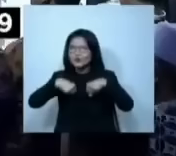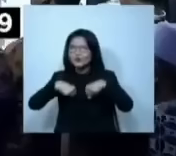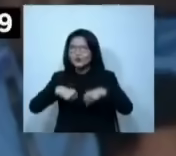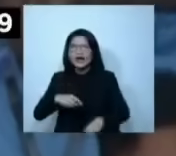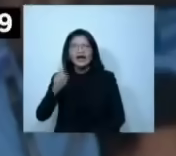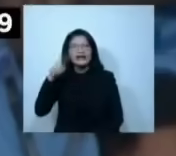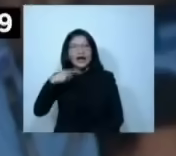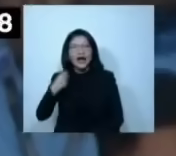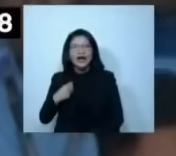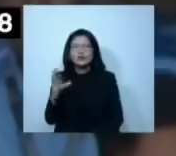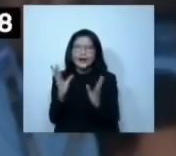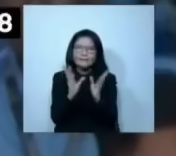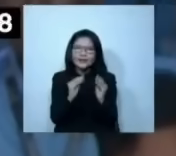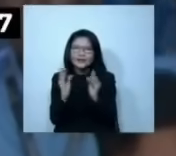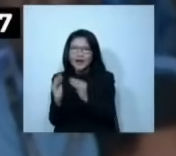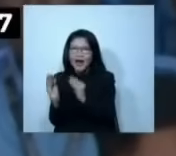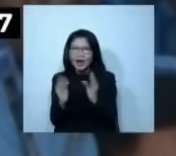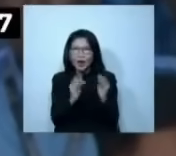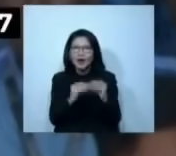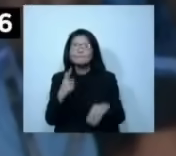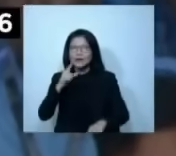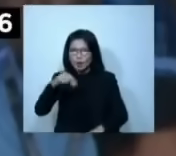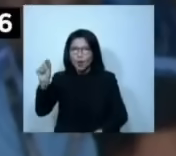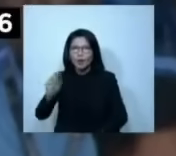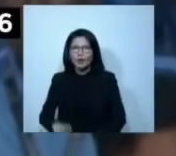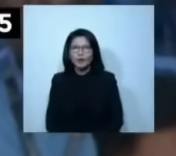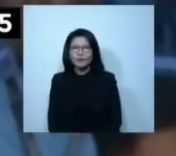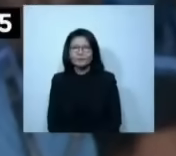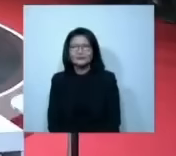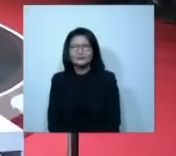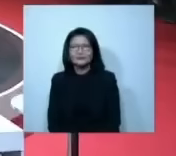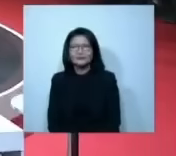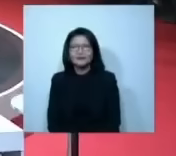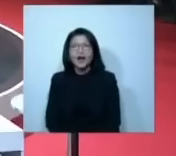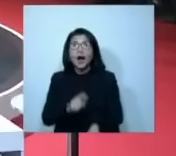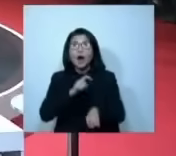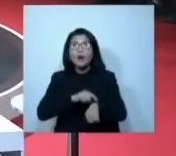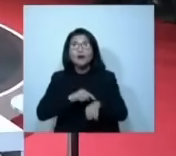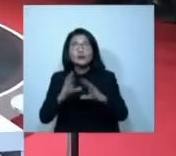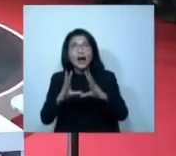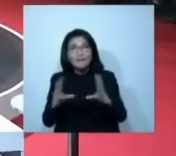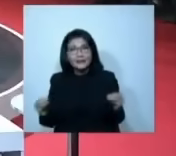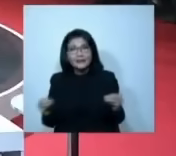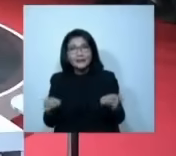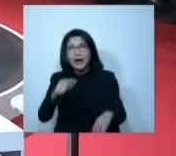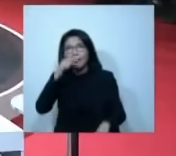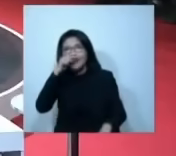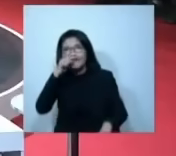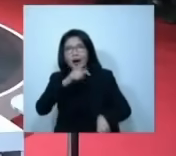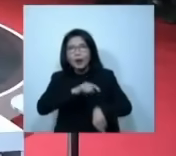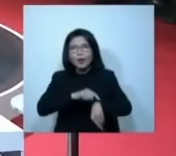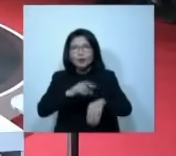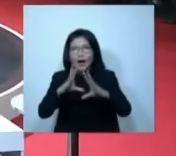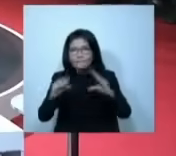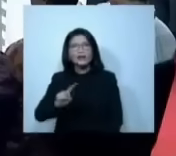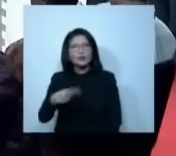Jakarta dan prioritas untuk mendahulukan pembangunan istana atau kantor Bari bagi aparatur sipil negara